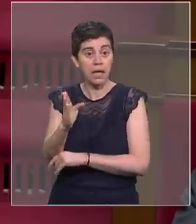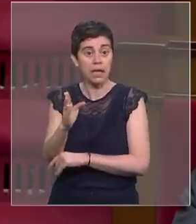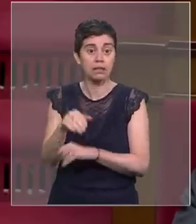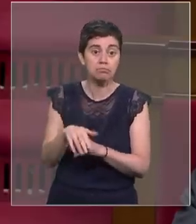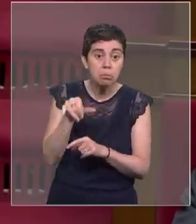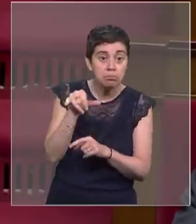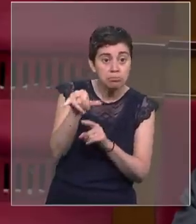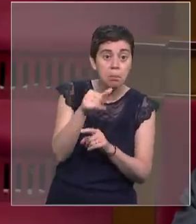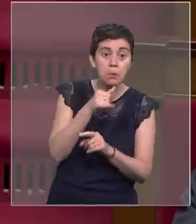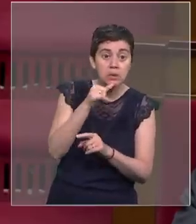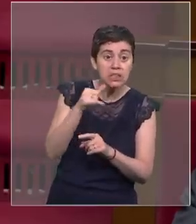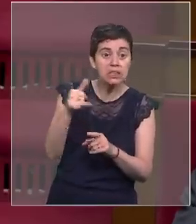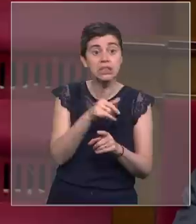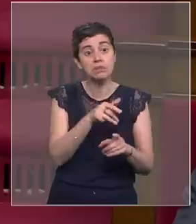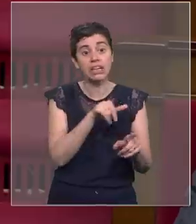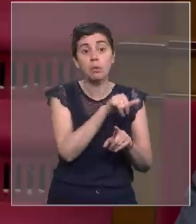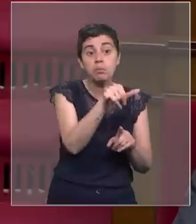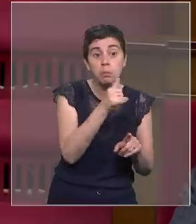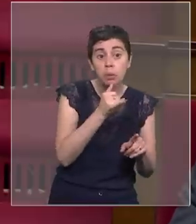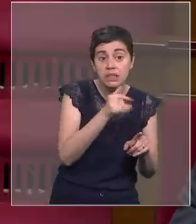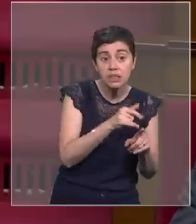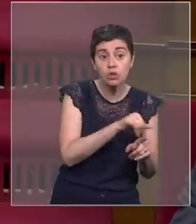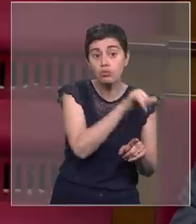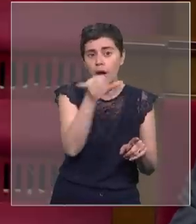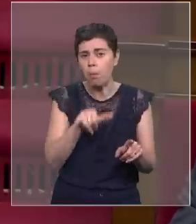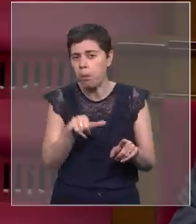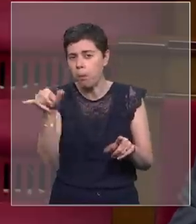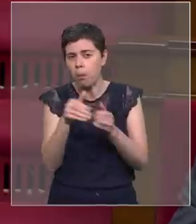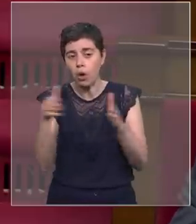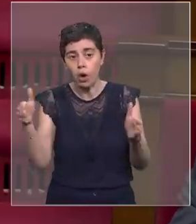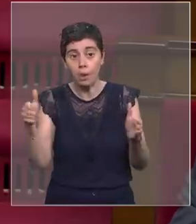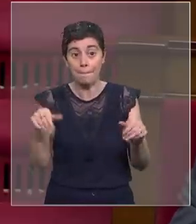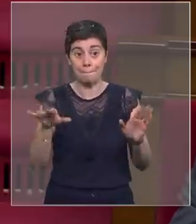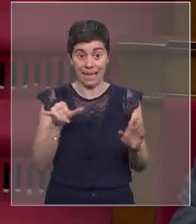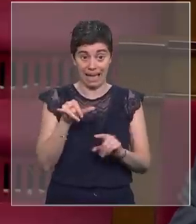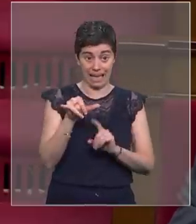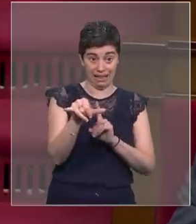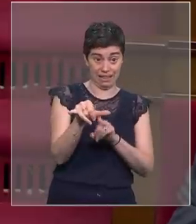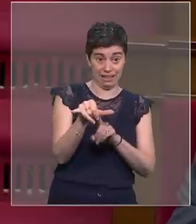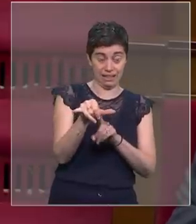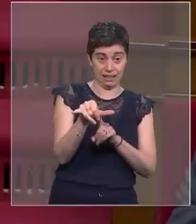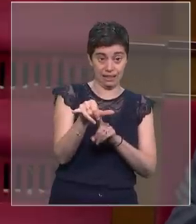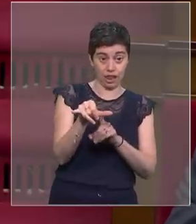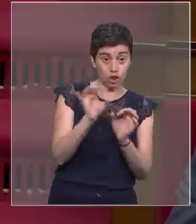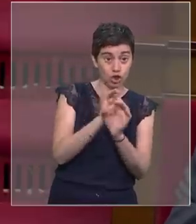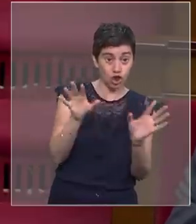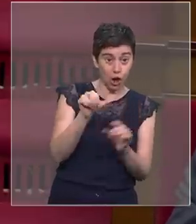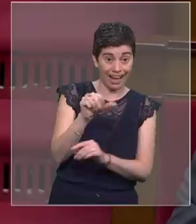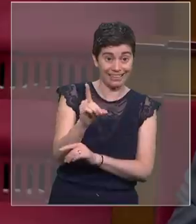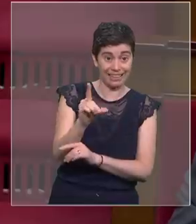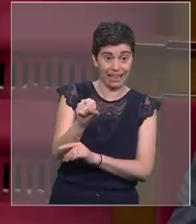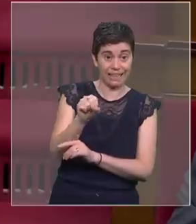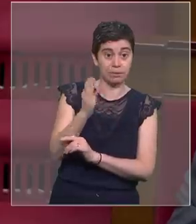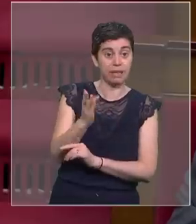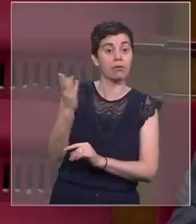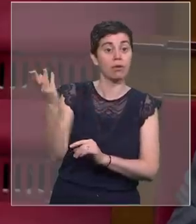coucous des aéroclubs jusqu'aux jetliners. Et les seuls aéronefs, à vrai dire, qui ne sont pas équipés d'ADS-B aujourd'hui